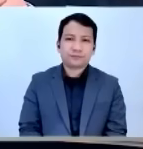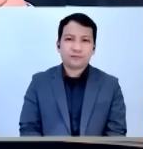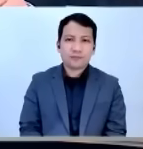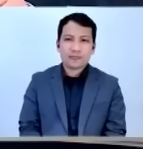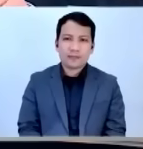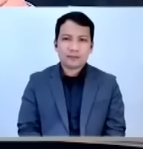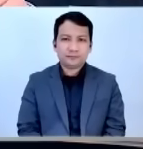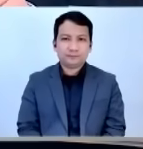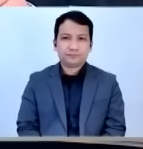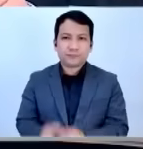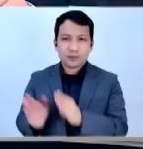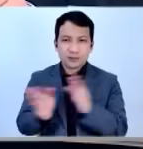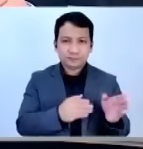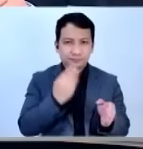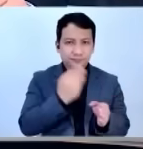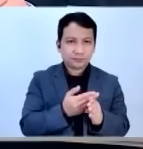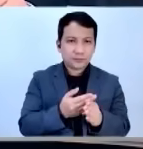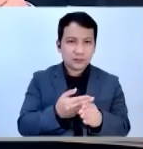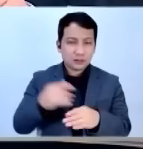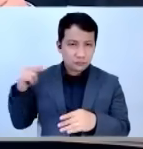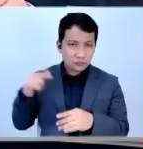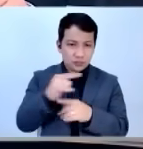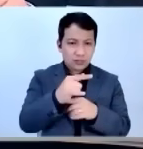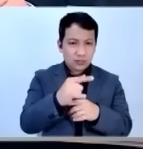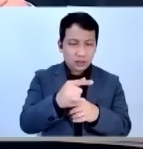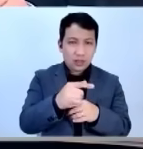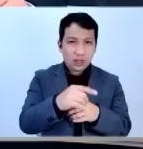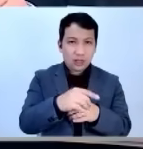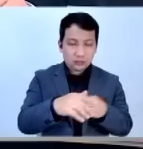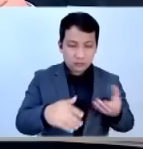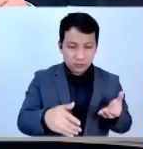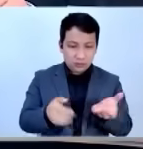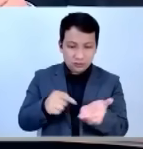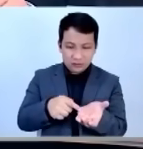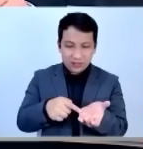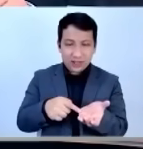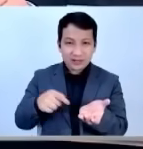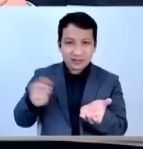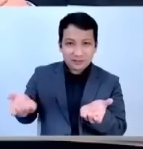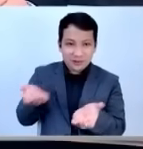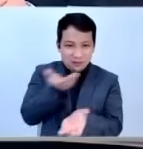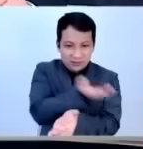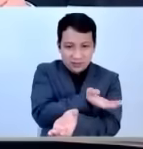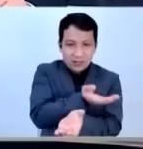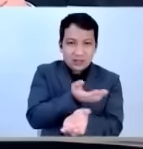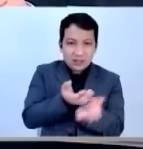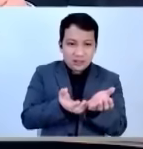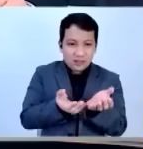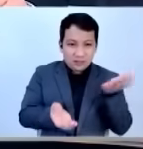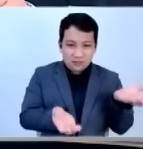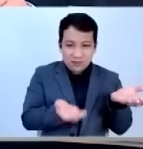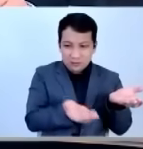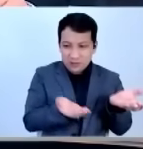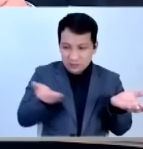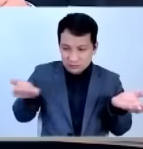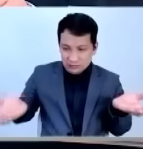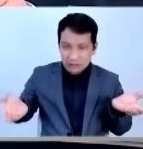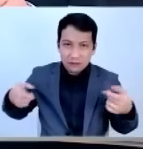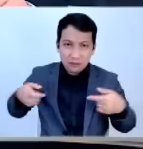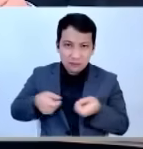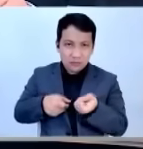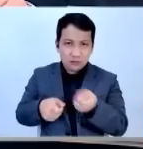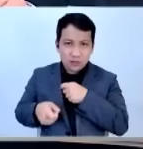Pinagtulungan na namang bombahin ng tubig ng dalawang barko ng China Coast Guard ang ating resupply vessel sa Ayungin Shoal.